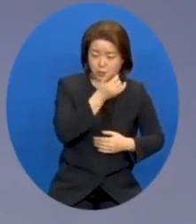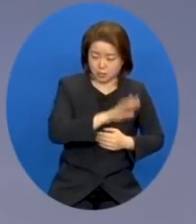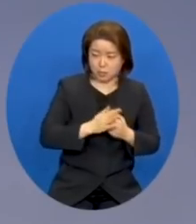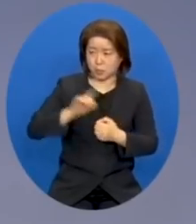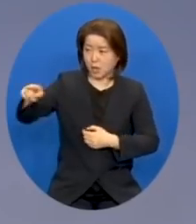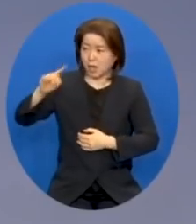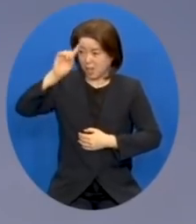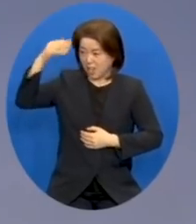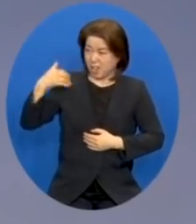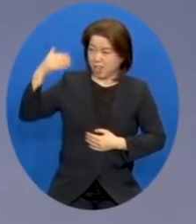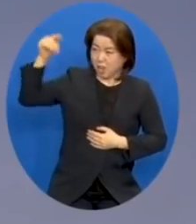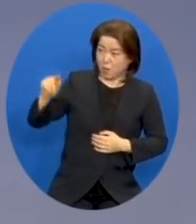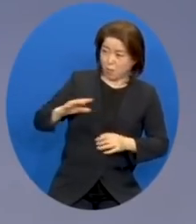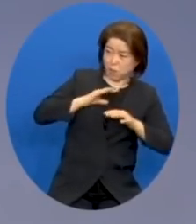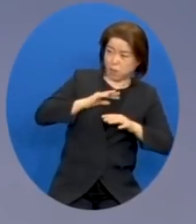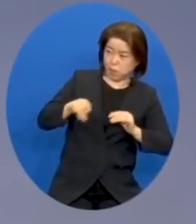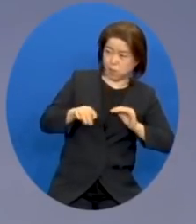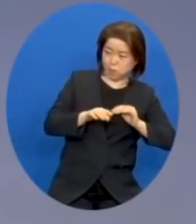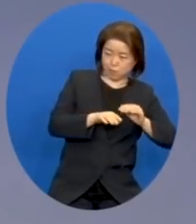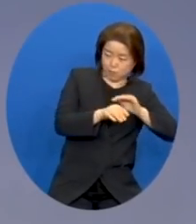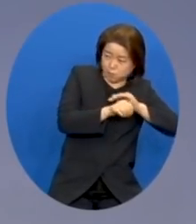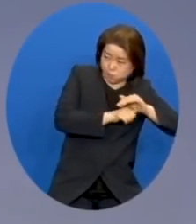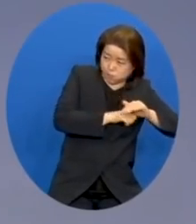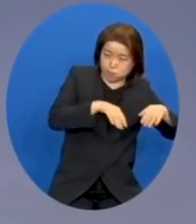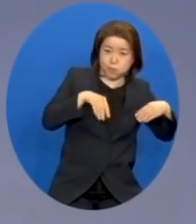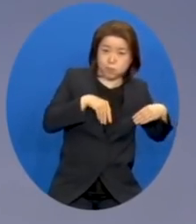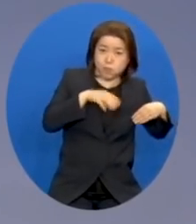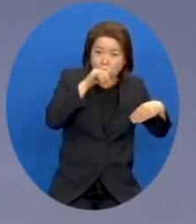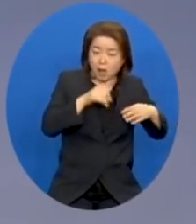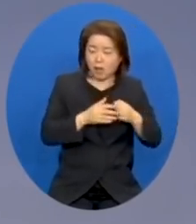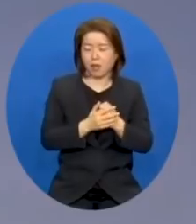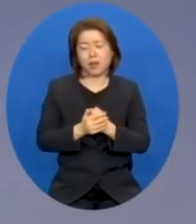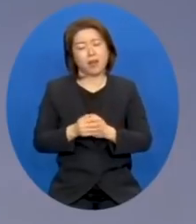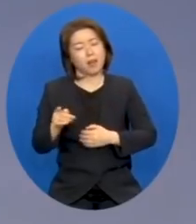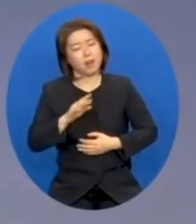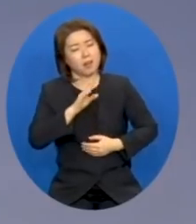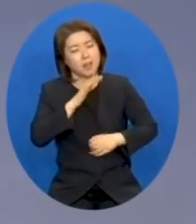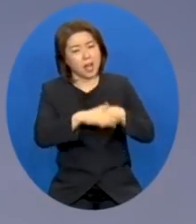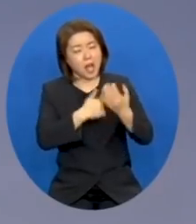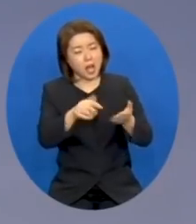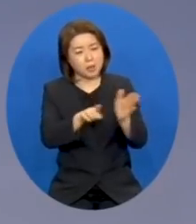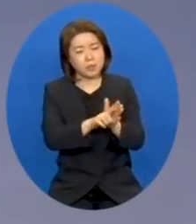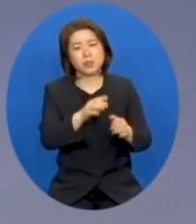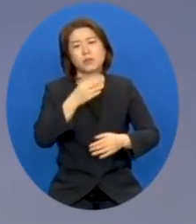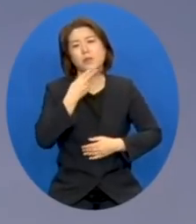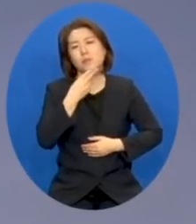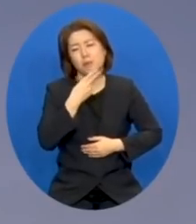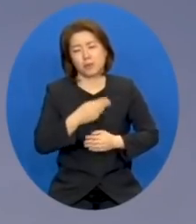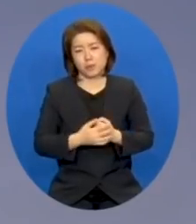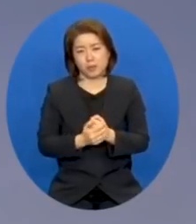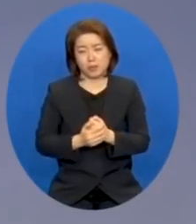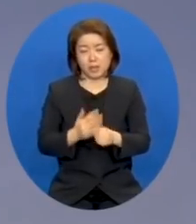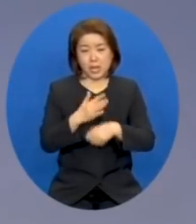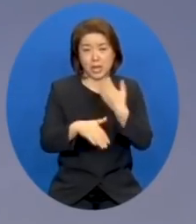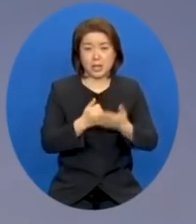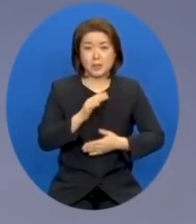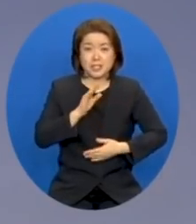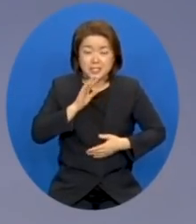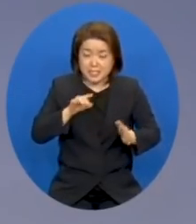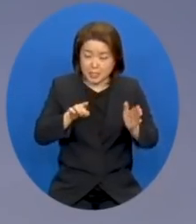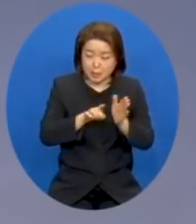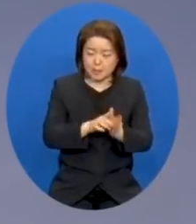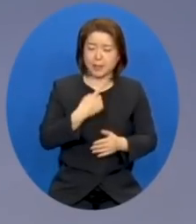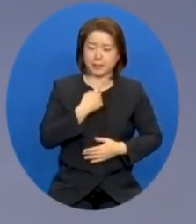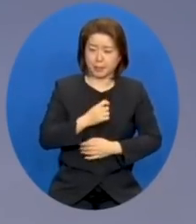무서워서 숨었습니다 그 말은 진짜 하나님을 믿는 믿음이 없었다는 거죠 하나님을 정말 믿었던